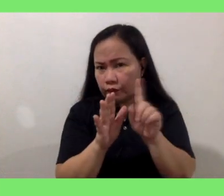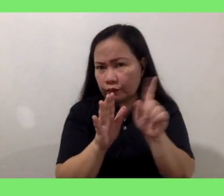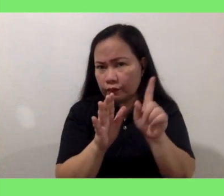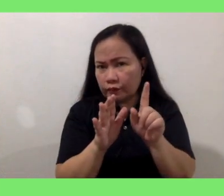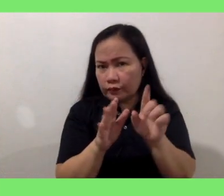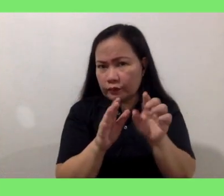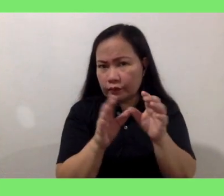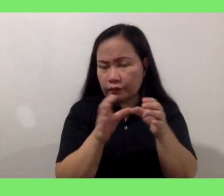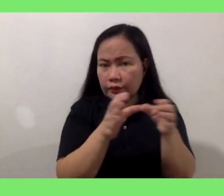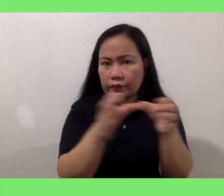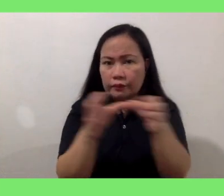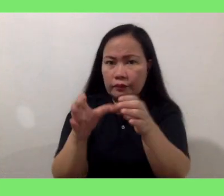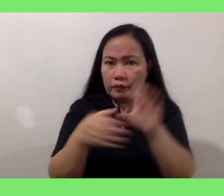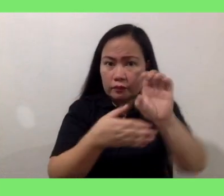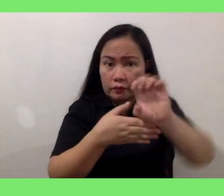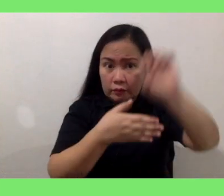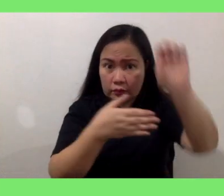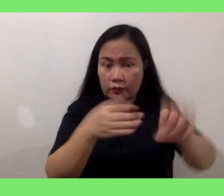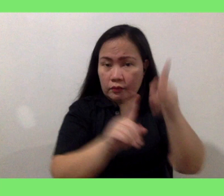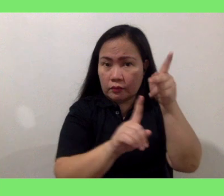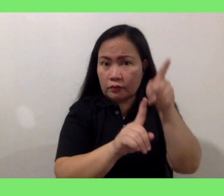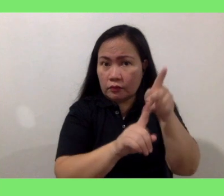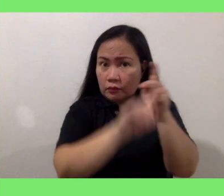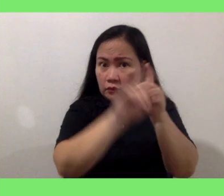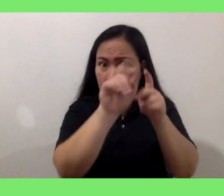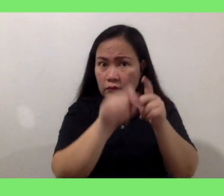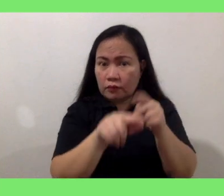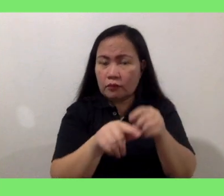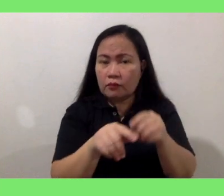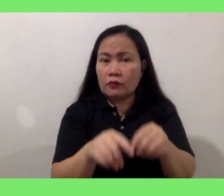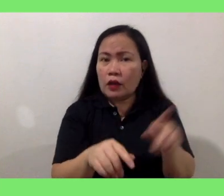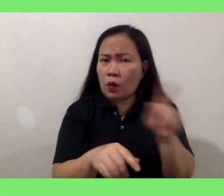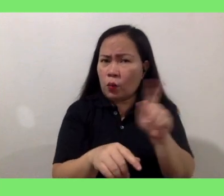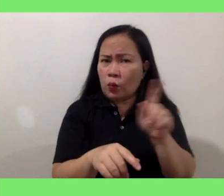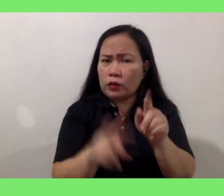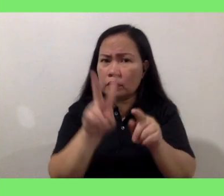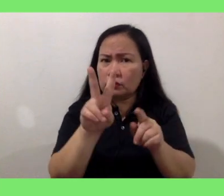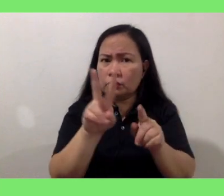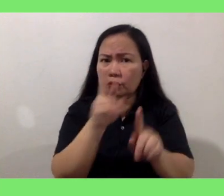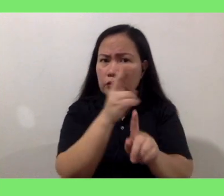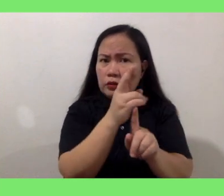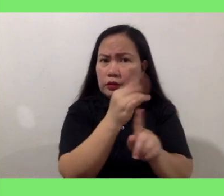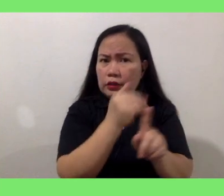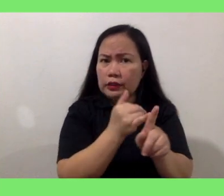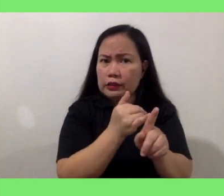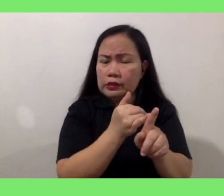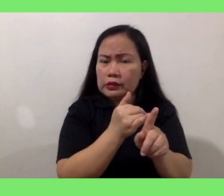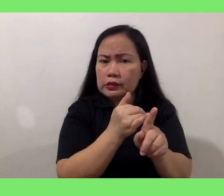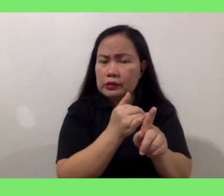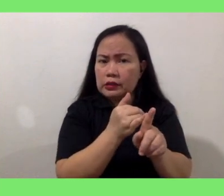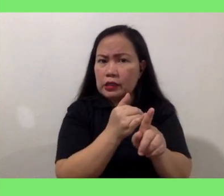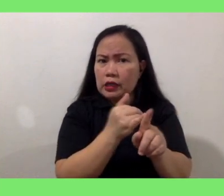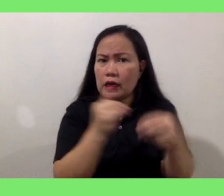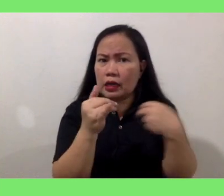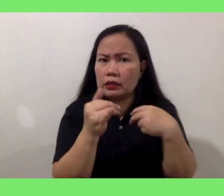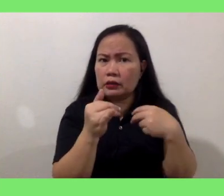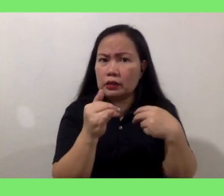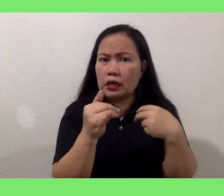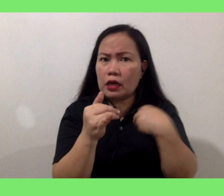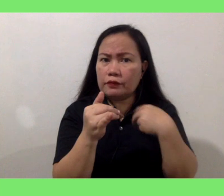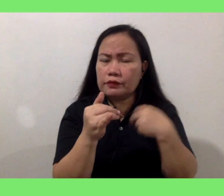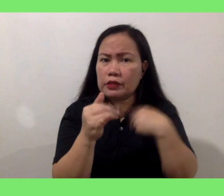etong figure na to, ano ba ang common endpoint nila? Ano ba yung dalawang rays dito na sa tingin